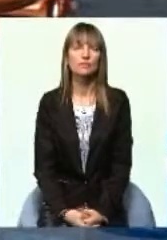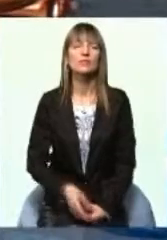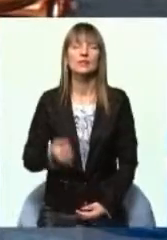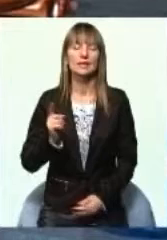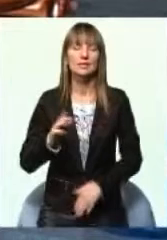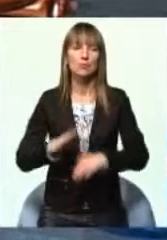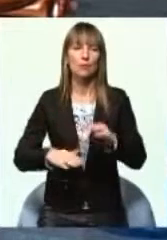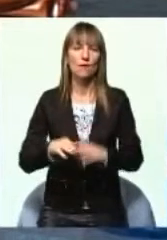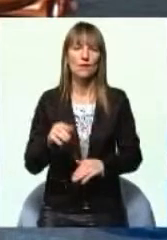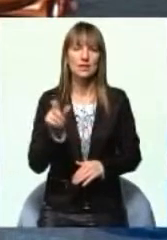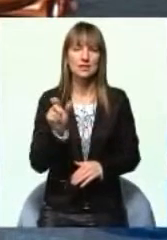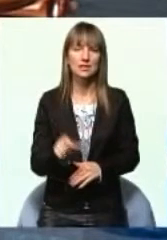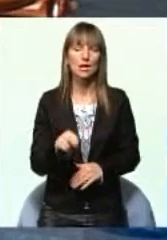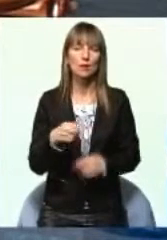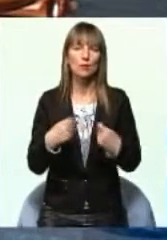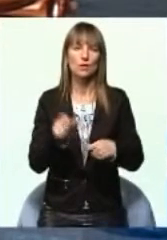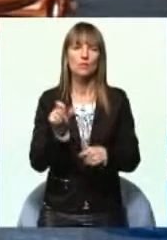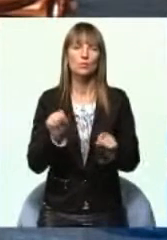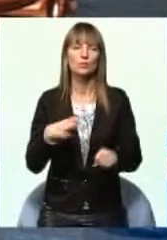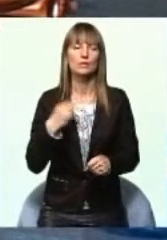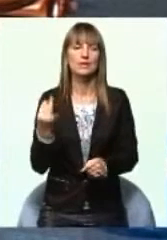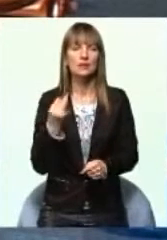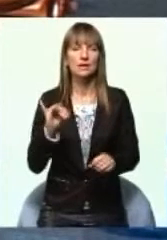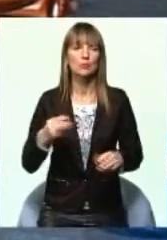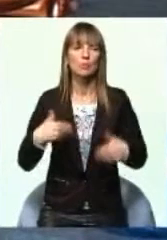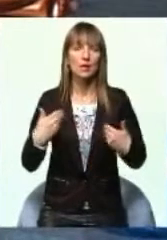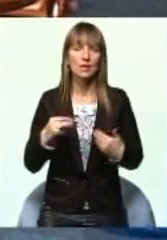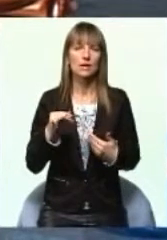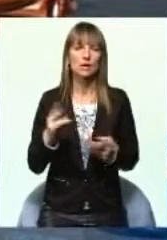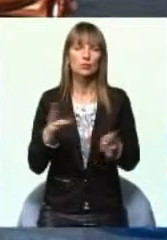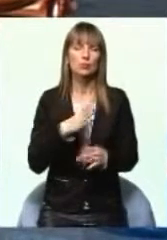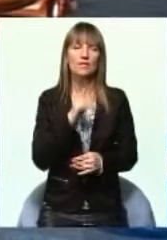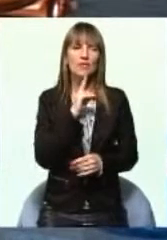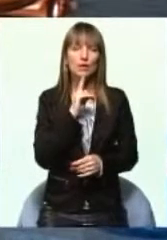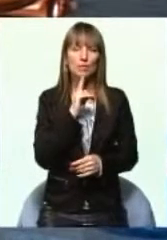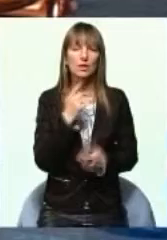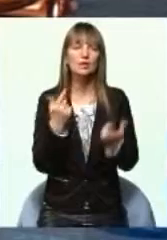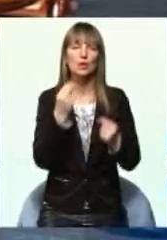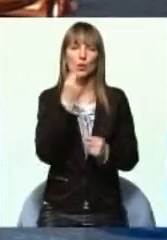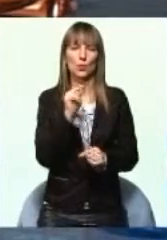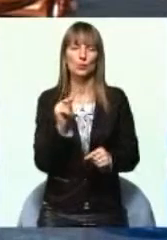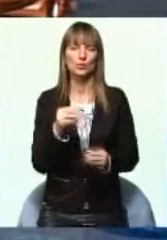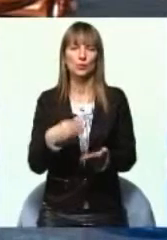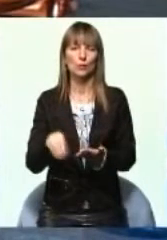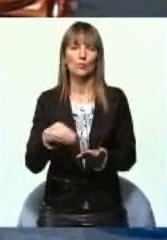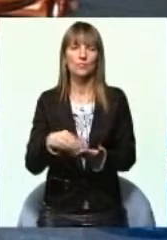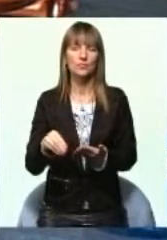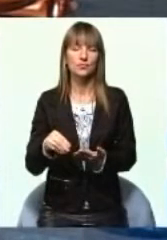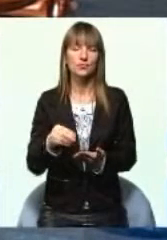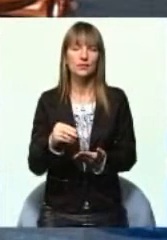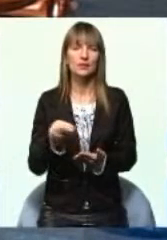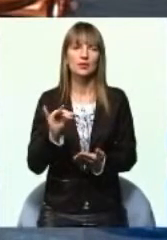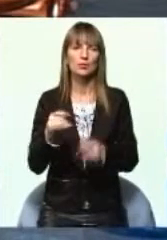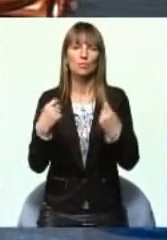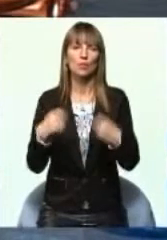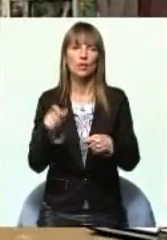Дійсно, професія продавця, вона може бути і цікавою, і корисною, і дуже таки пильною. А як ти гадаєш, де краще всього скуповуватися, щоб і